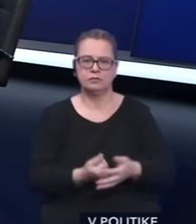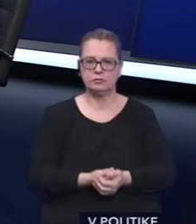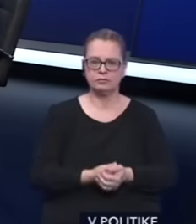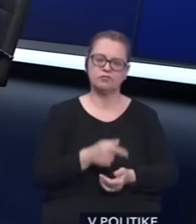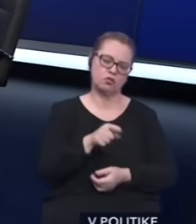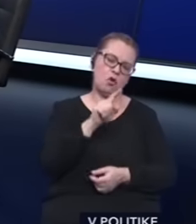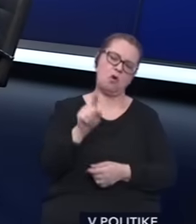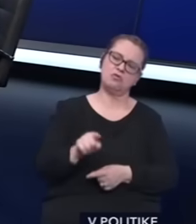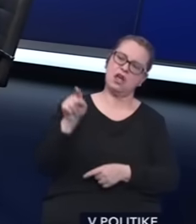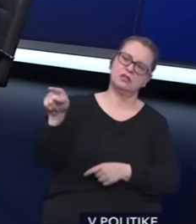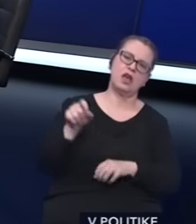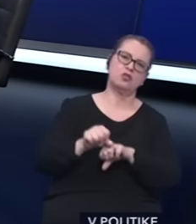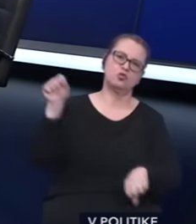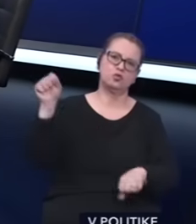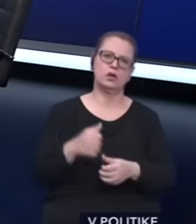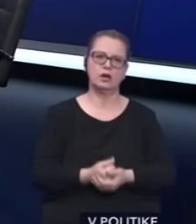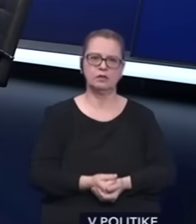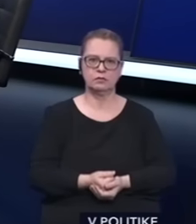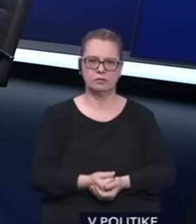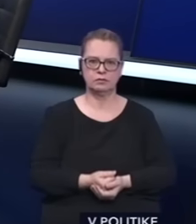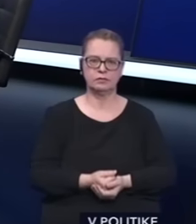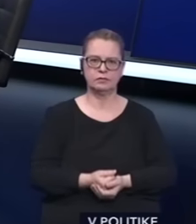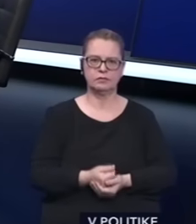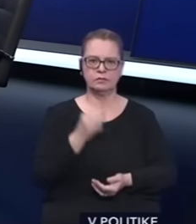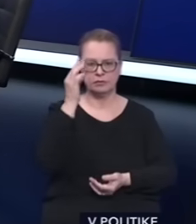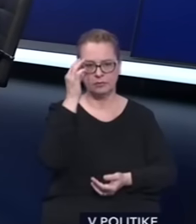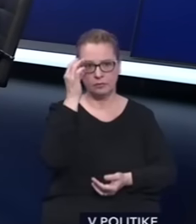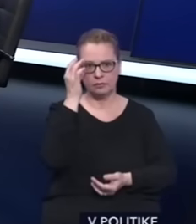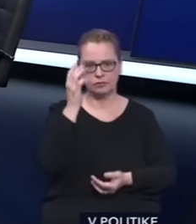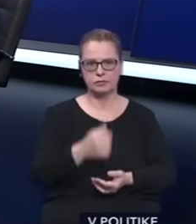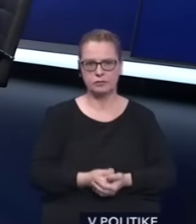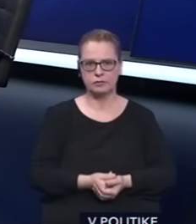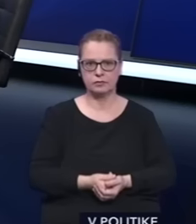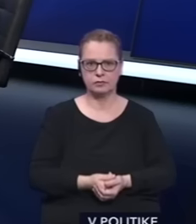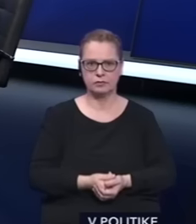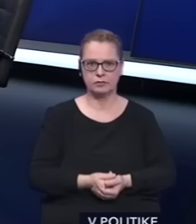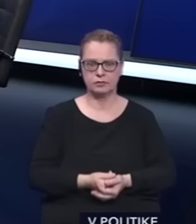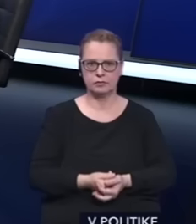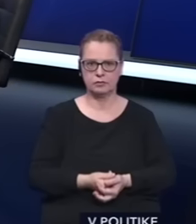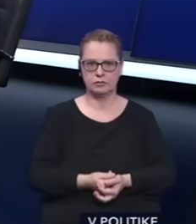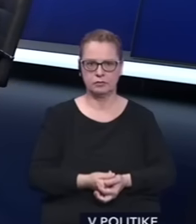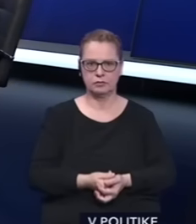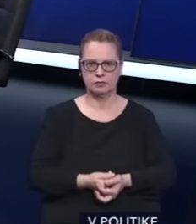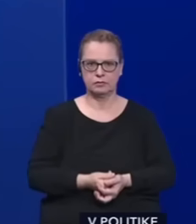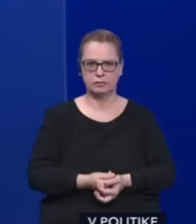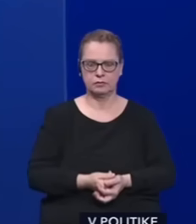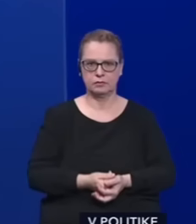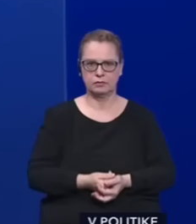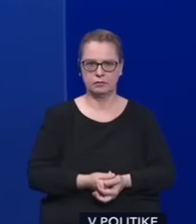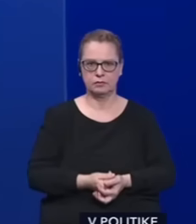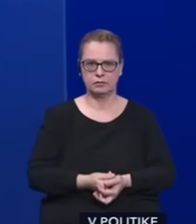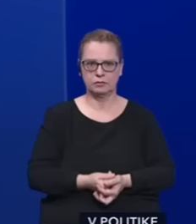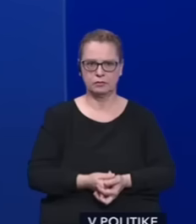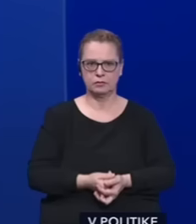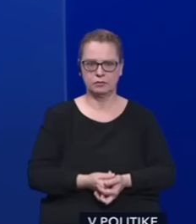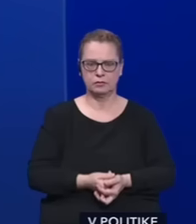Sulika, pán poslanec Gröling. To je vydokladované, veď sme sa tomu venovali 300 miliónov, ktoré ste tam pridelili nejakým upratovacím firmám alebo pivovaru,